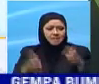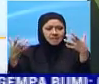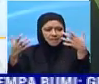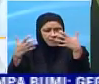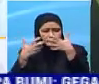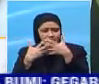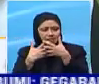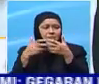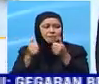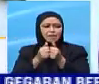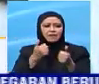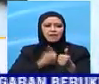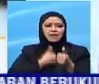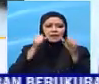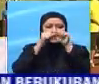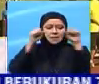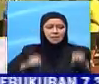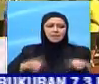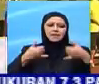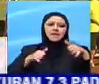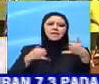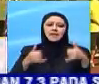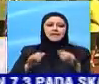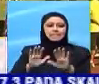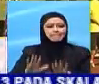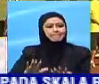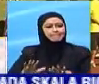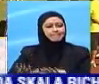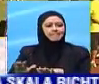juga sistem permainan saya